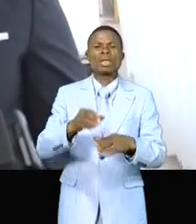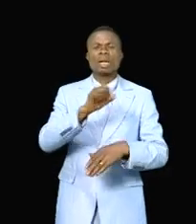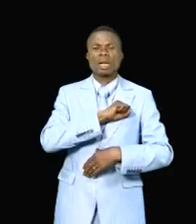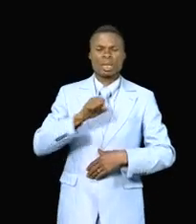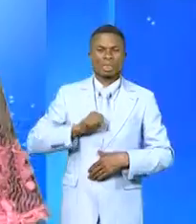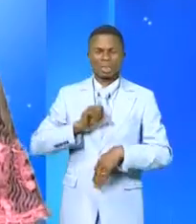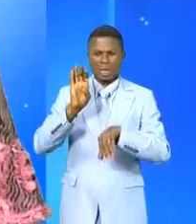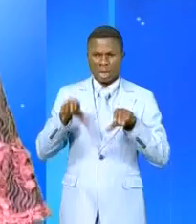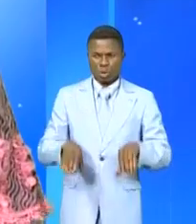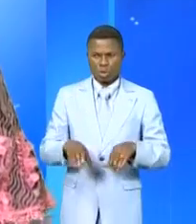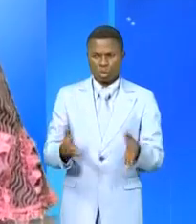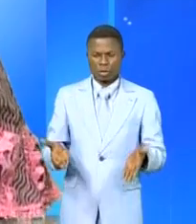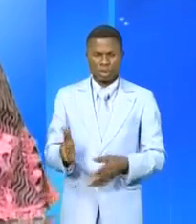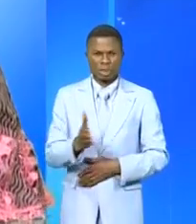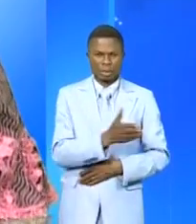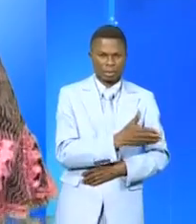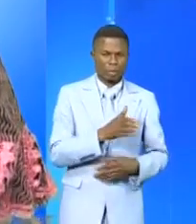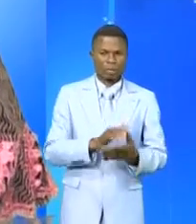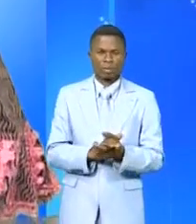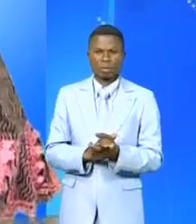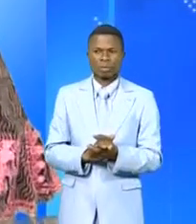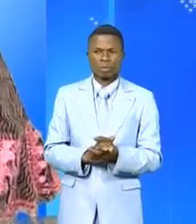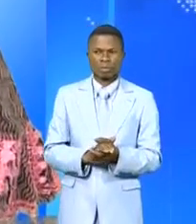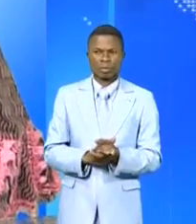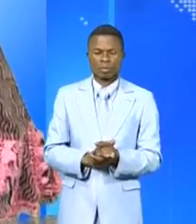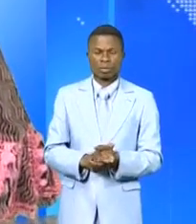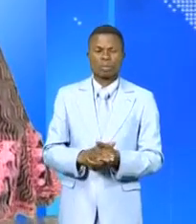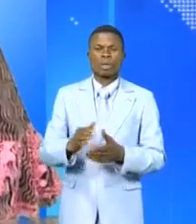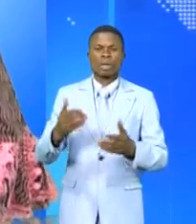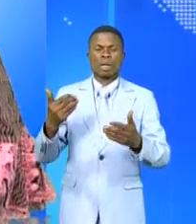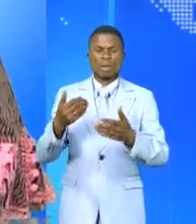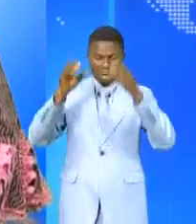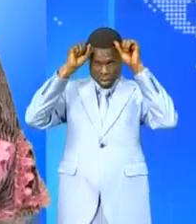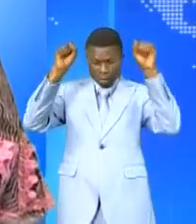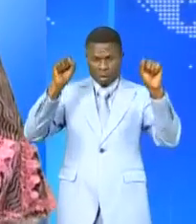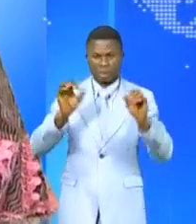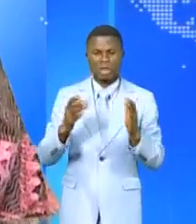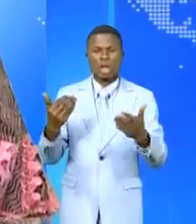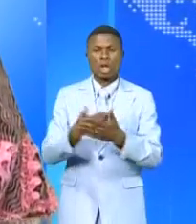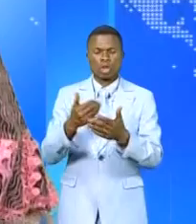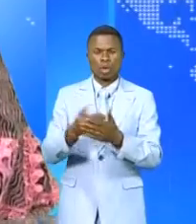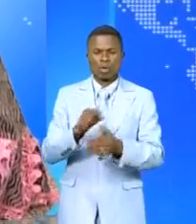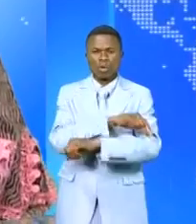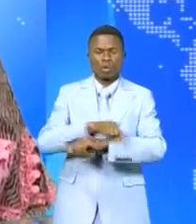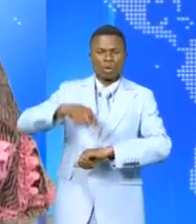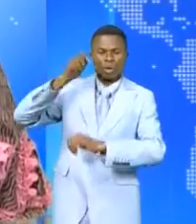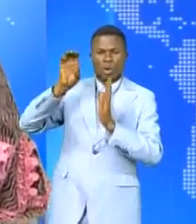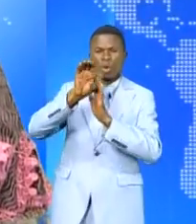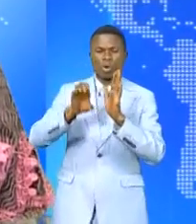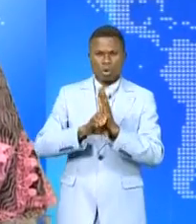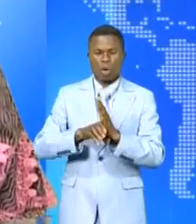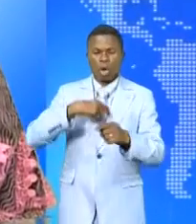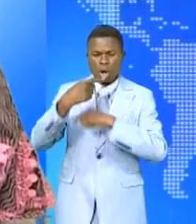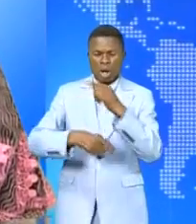Brazzaville. C'est officiel, le nouveau président de la Cour constitutionnelle a pris ses fonctions